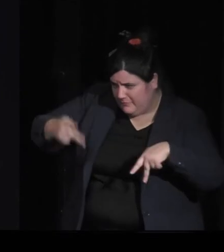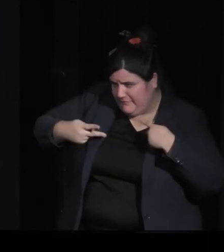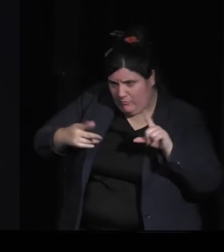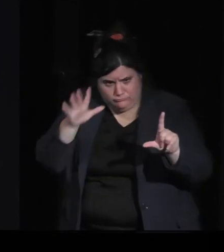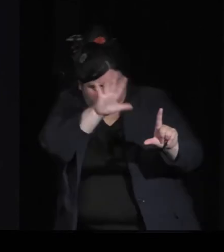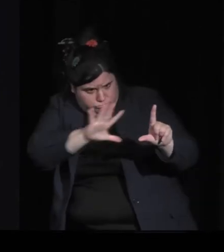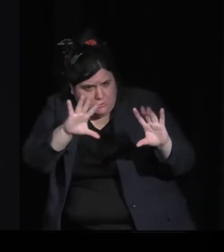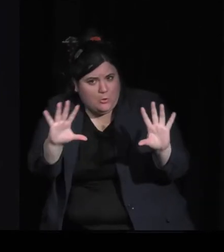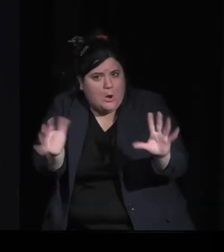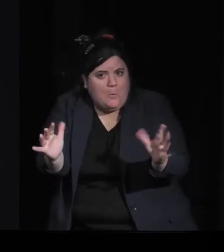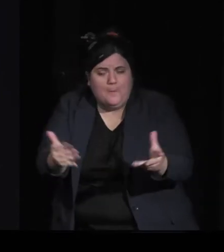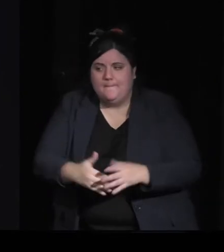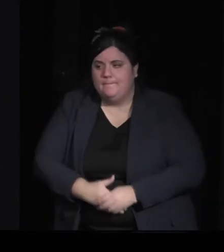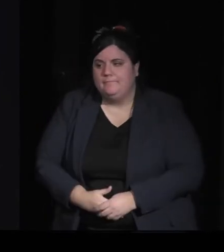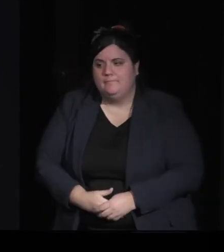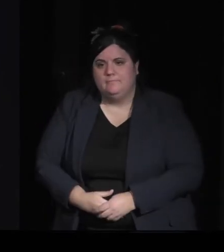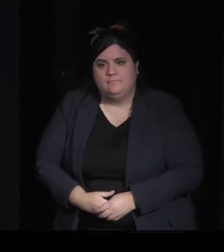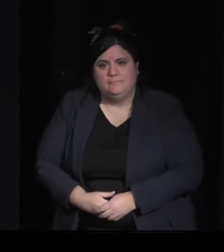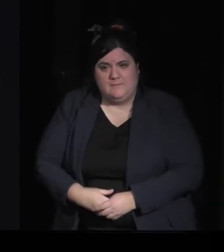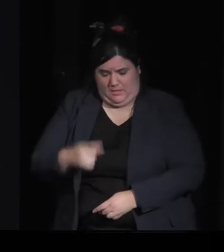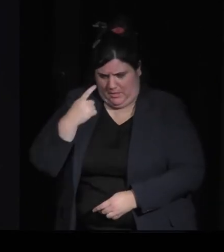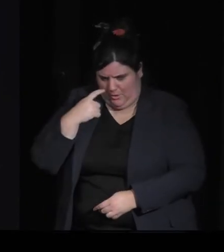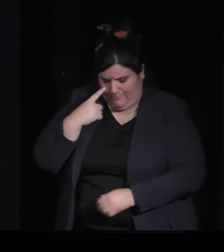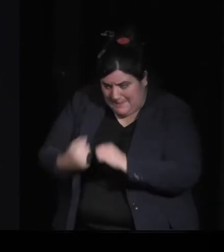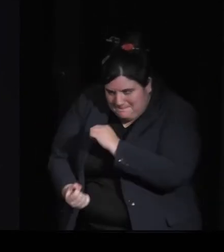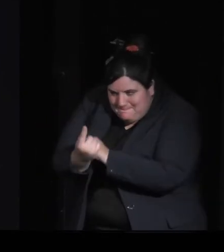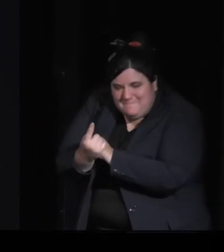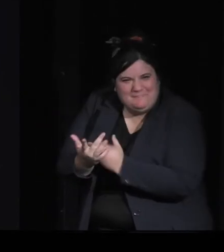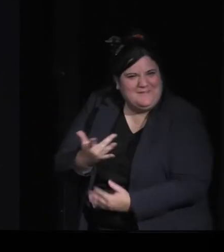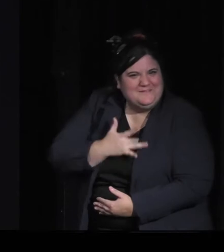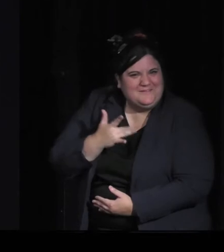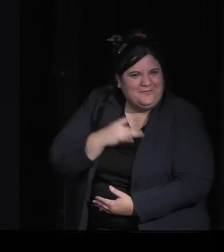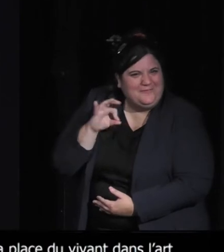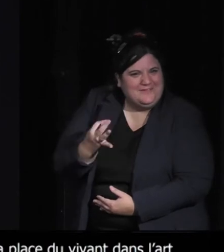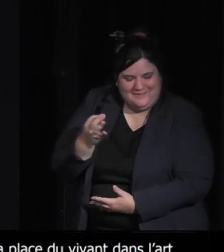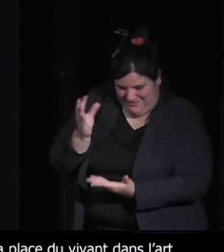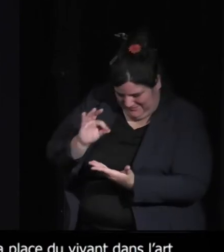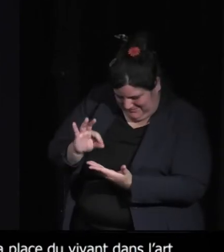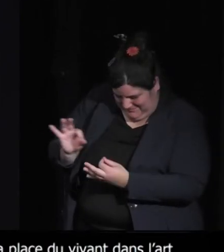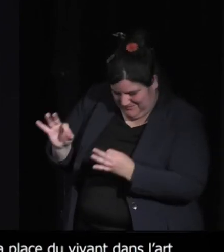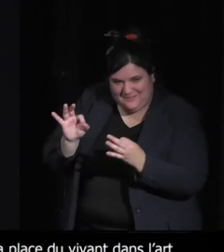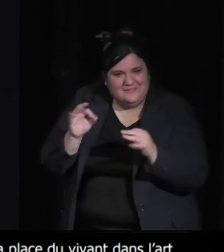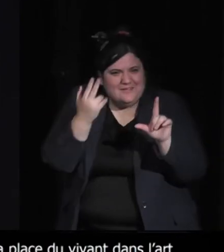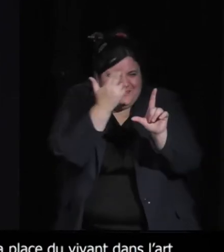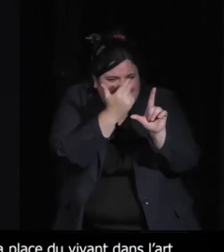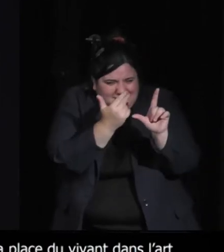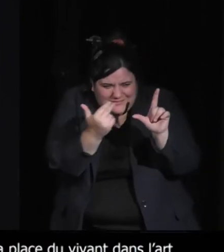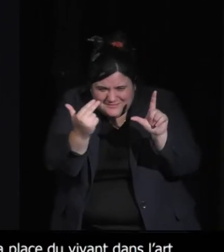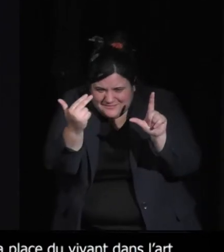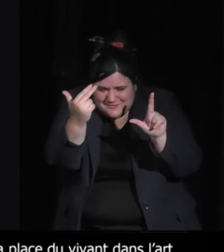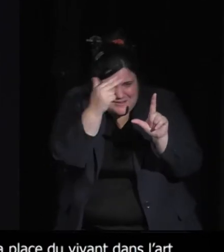remarque super pertinente, c'est que le niveau de détail d'un tableau est très révélateur.